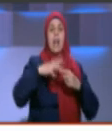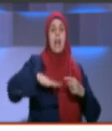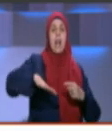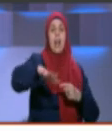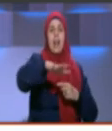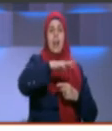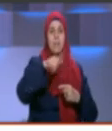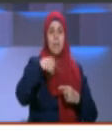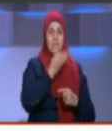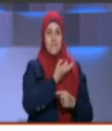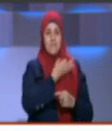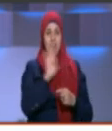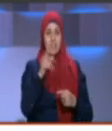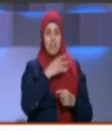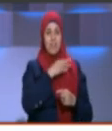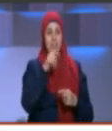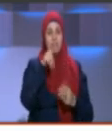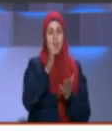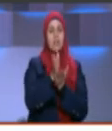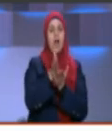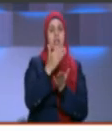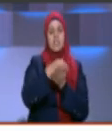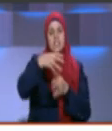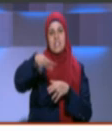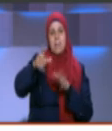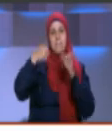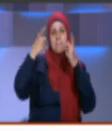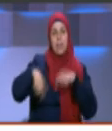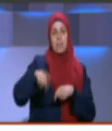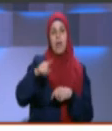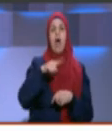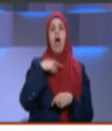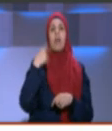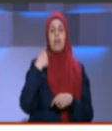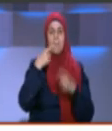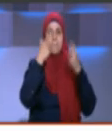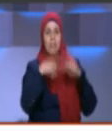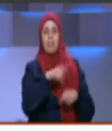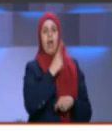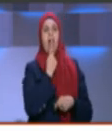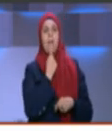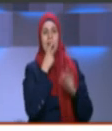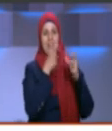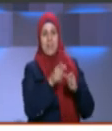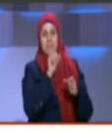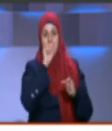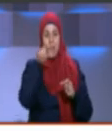أن فرنسا كانت قد قسمت إلى منطقة خضراء وحمراء. الجديد نانسي عودة